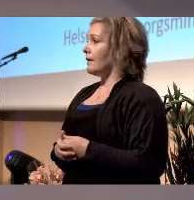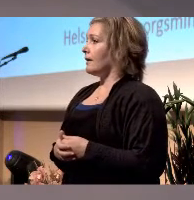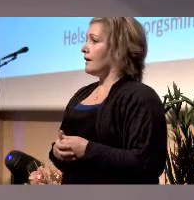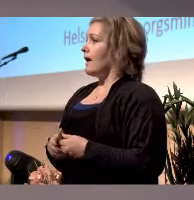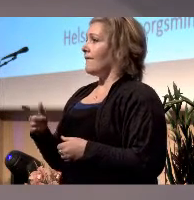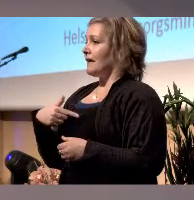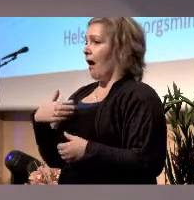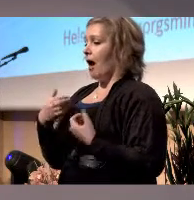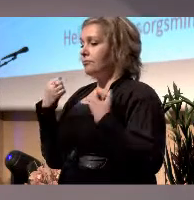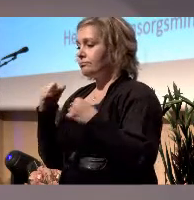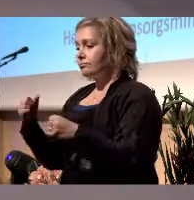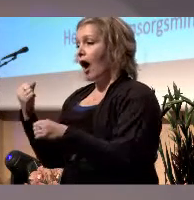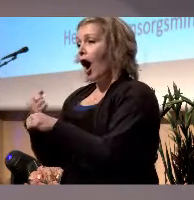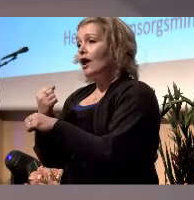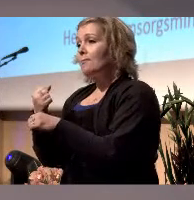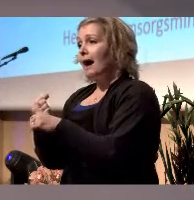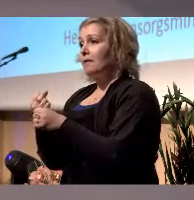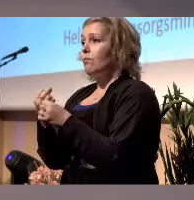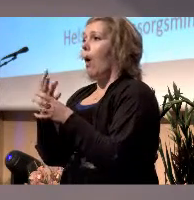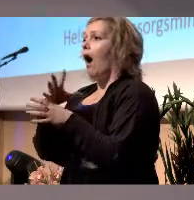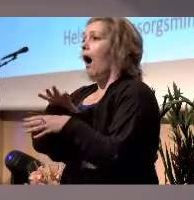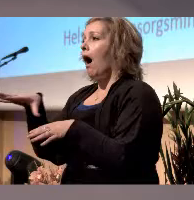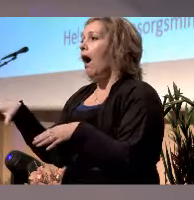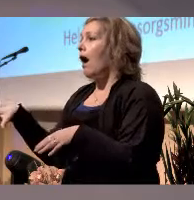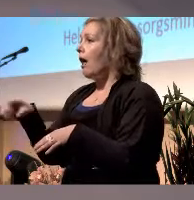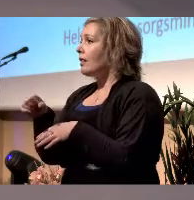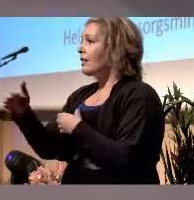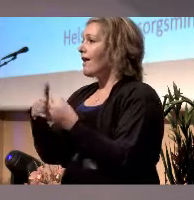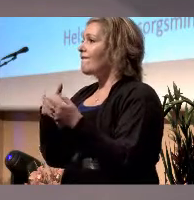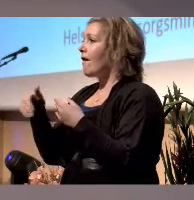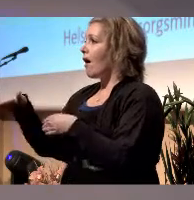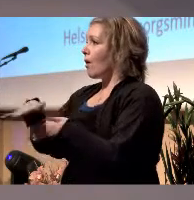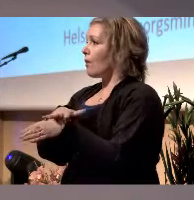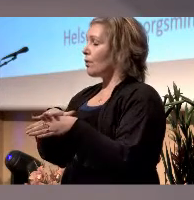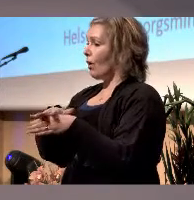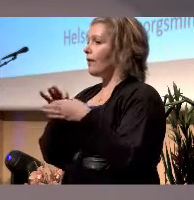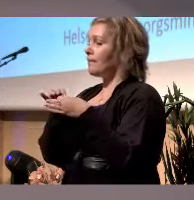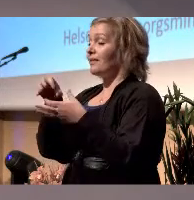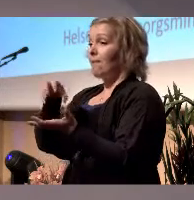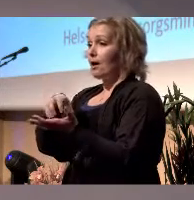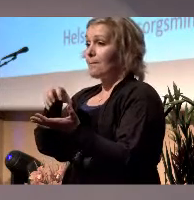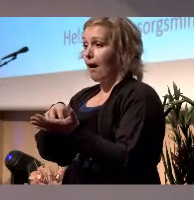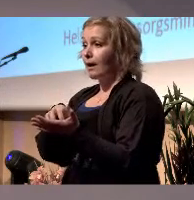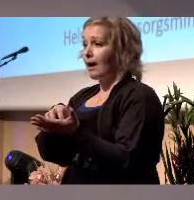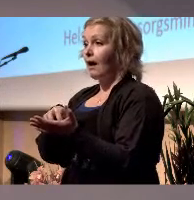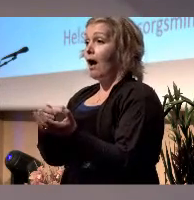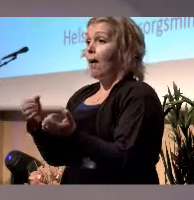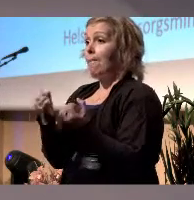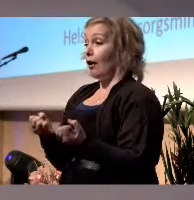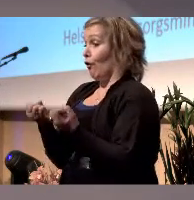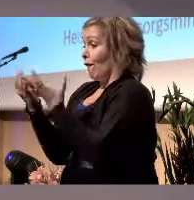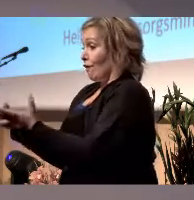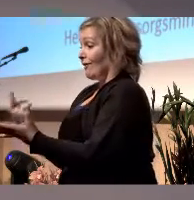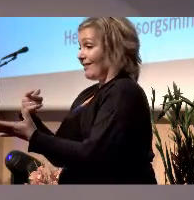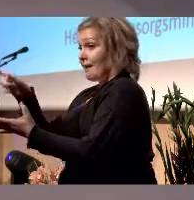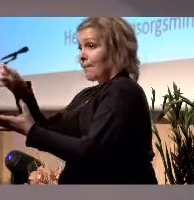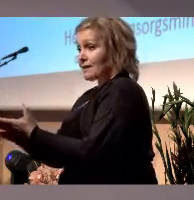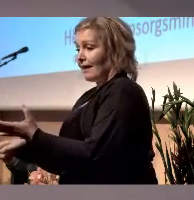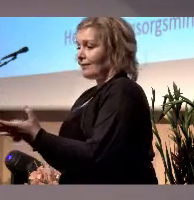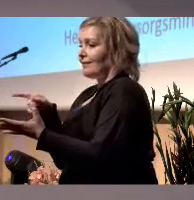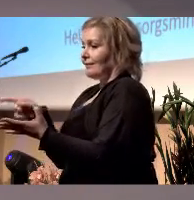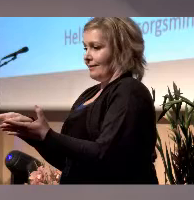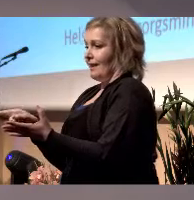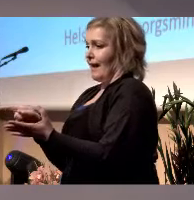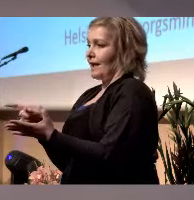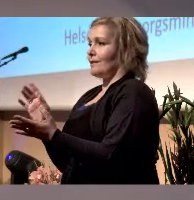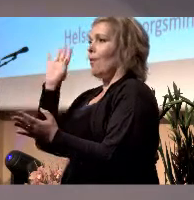Vi har satt i gang arbeid på alle fagområdene i departementet. Å flytte makt til pasienten er det